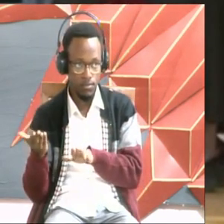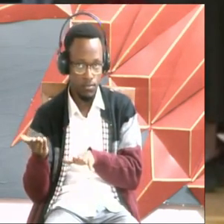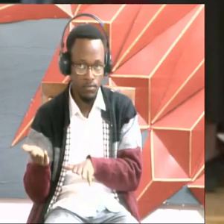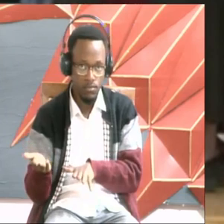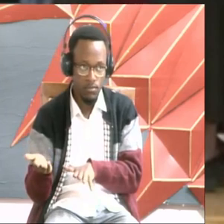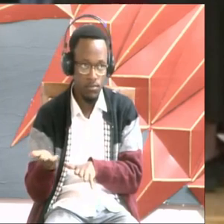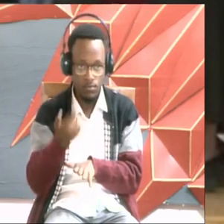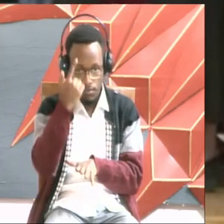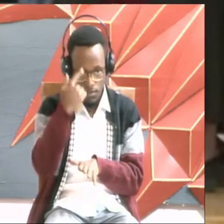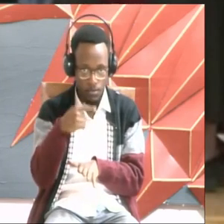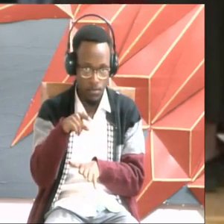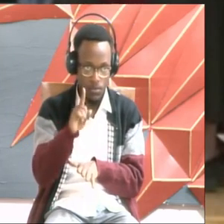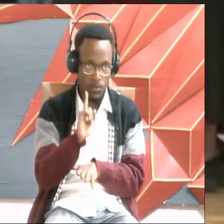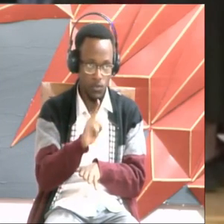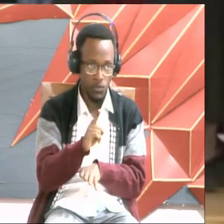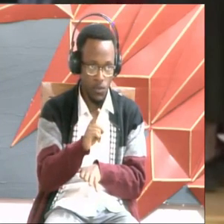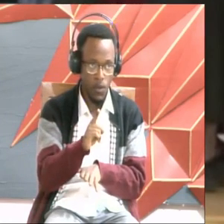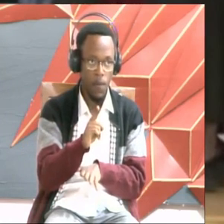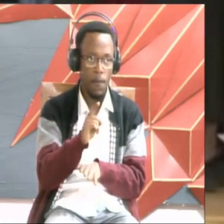yapfaga kubgawe.